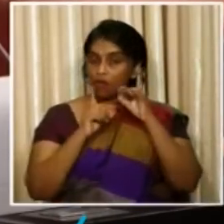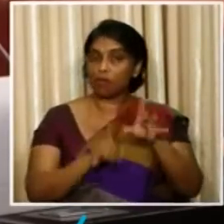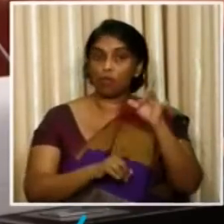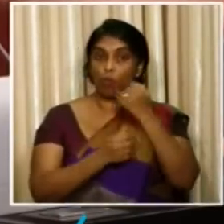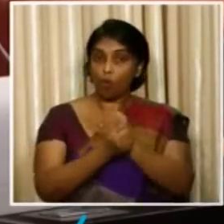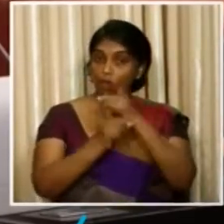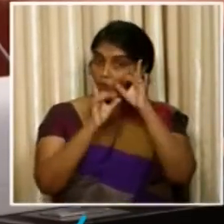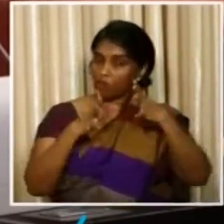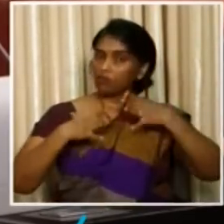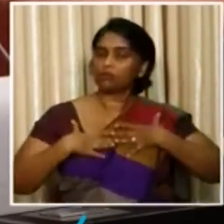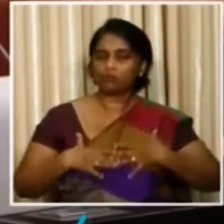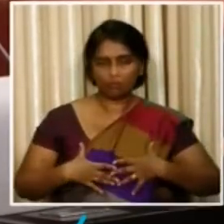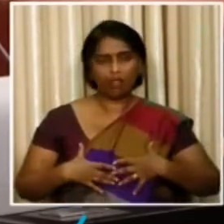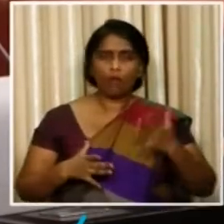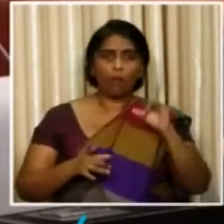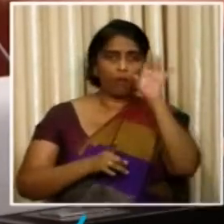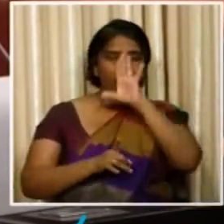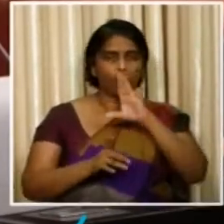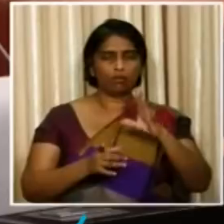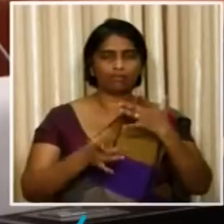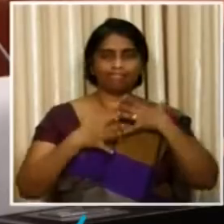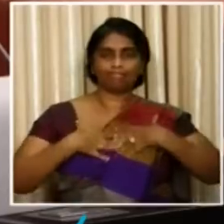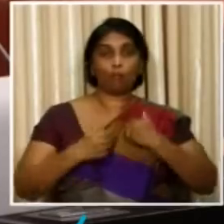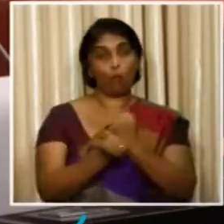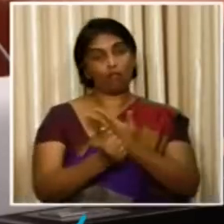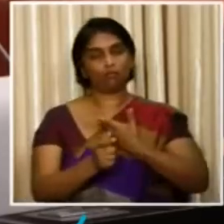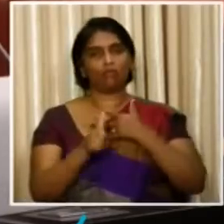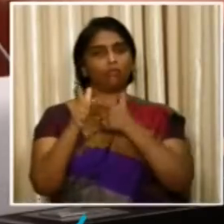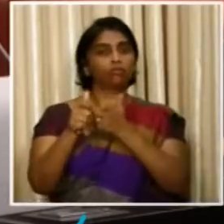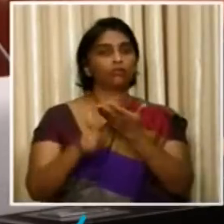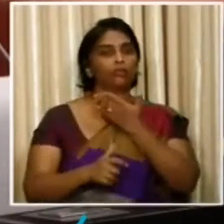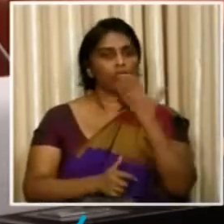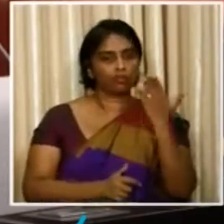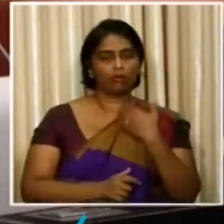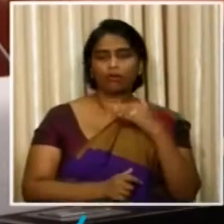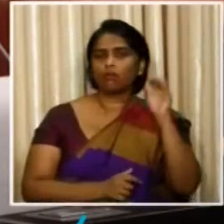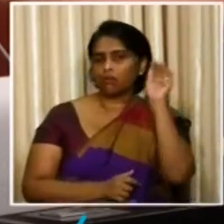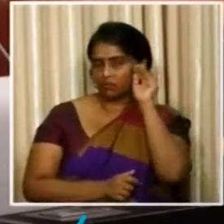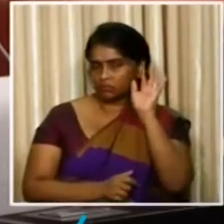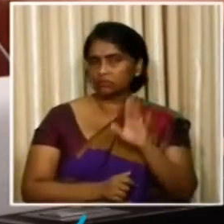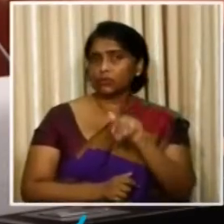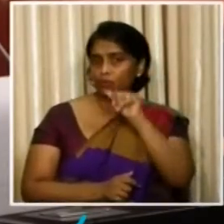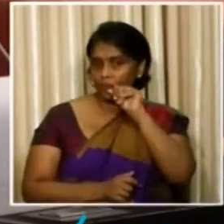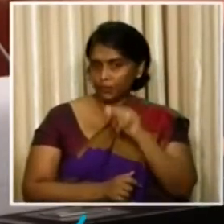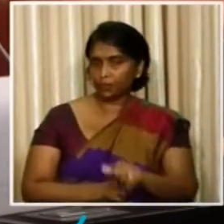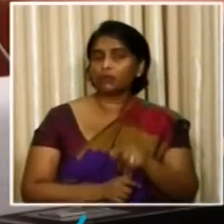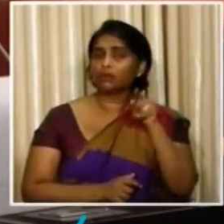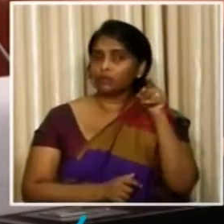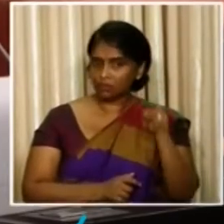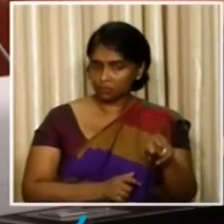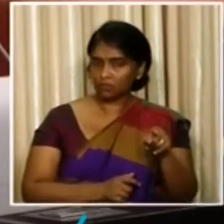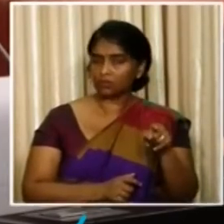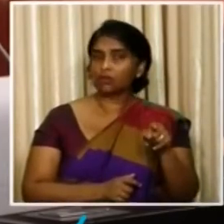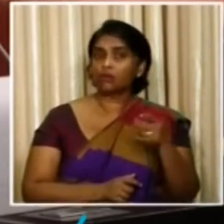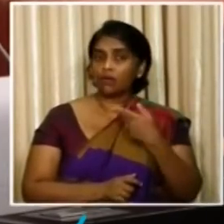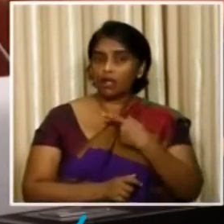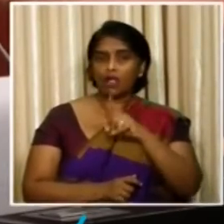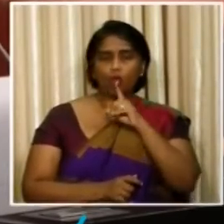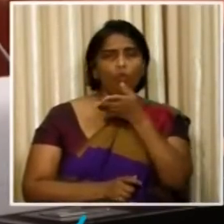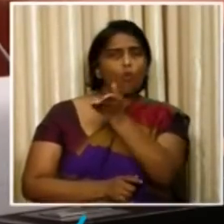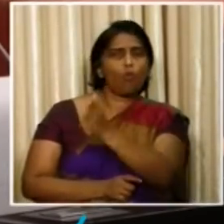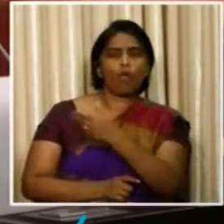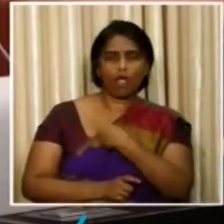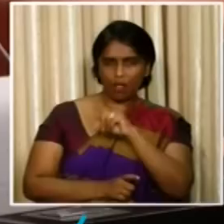நிலையில் கஜேந்திரகுமாரின் அறிக்கைக்கு தாம் பதில் வழங்கப் போவதில்லை என்றும், இந்த விடயம் நாடாளுமன்ற சிறப்புரிமை முடிவுக்கு அனுப்பப்பட்டு